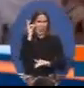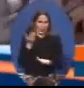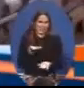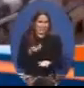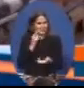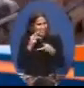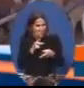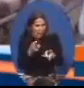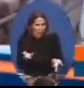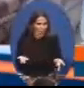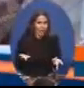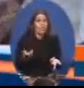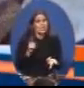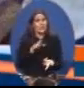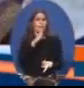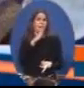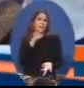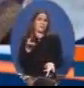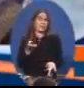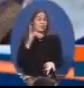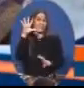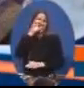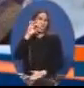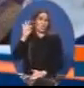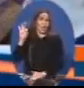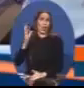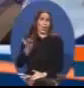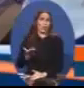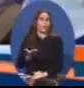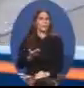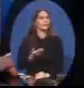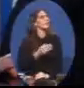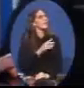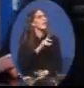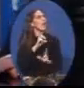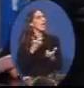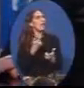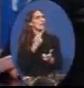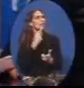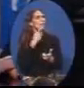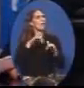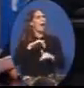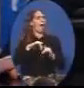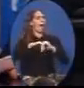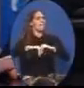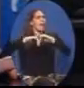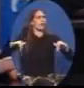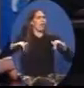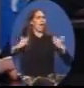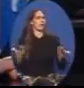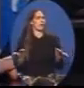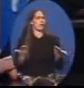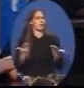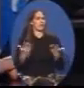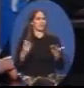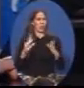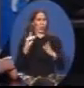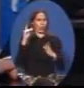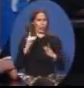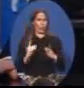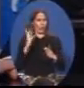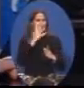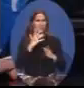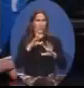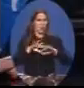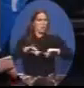שהוא... מאוד בעייתי בראייה שלי. למה אתם אומרים שזה אפרטהייד? הרי למעט בנושא היולדות,